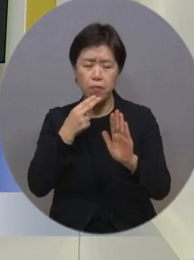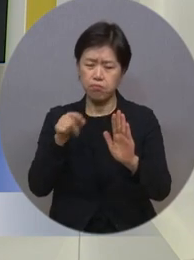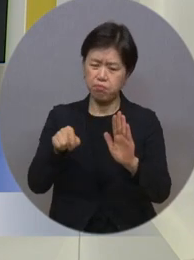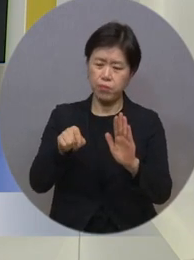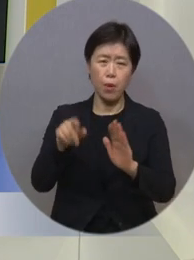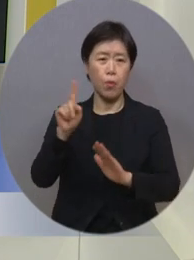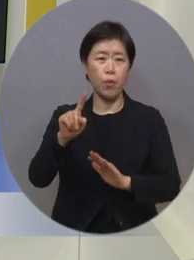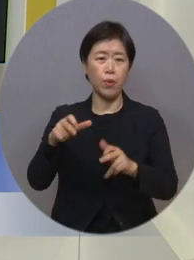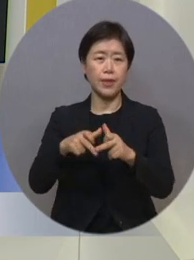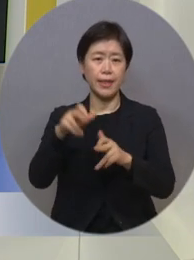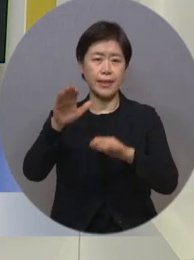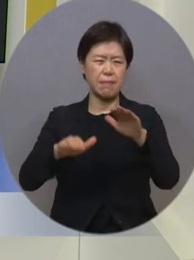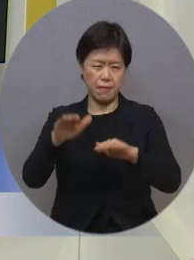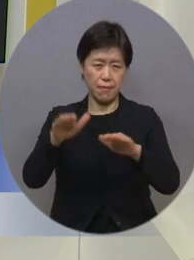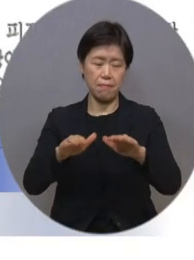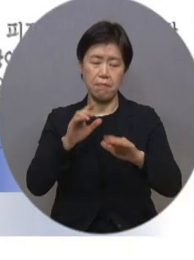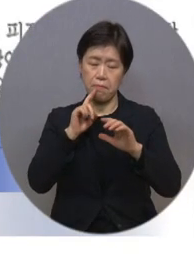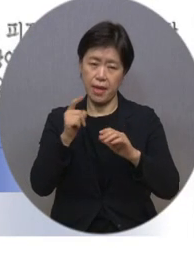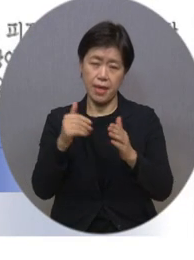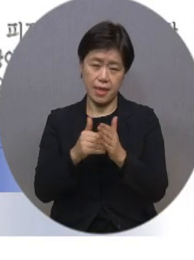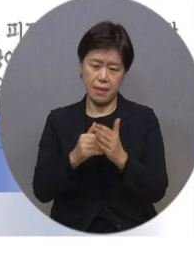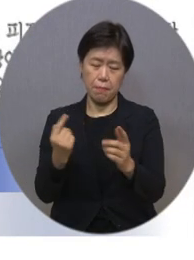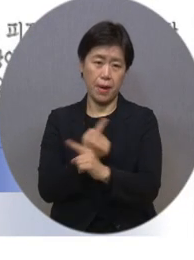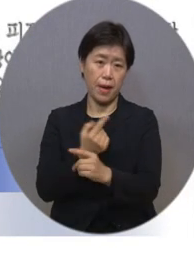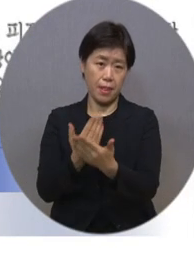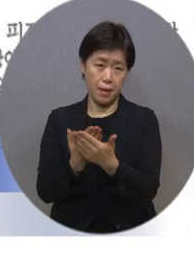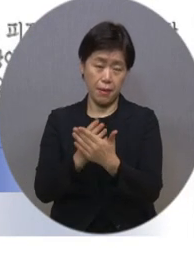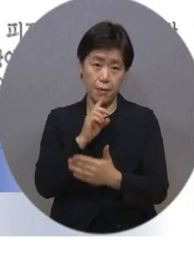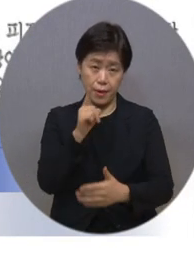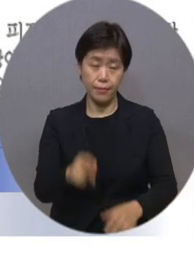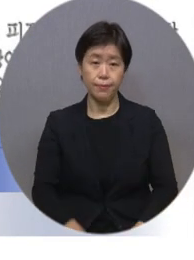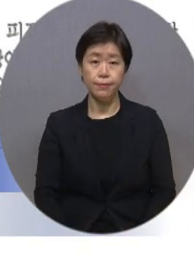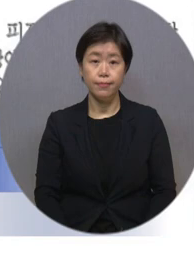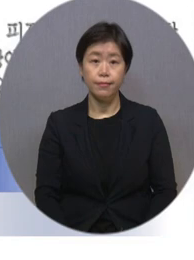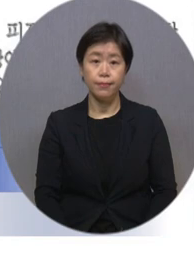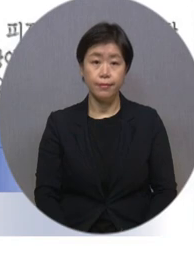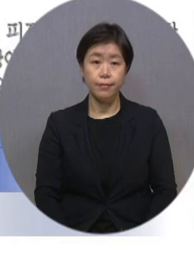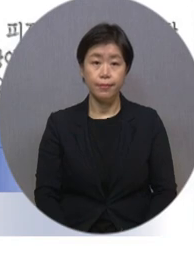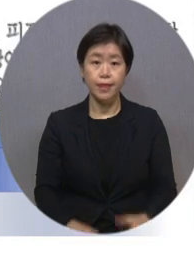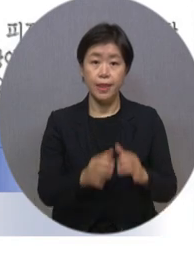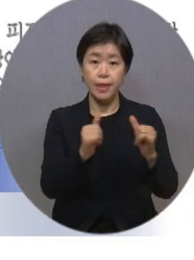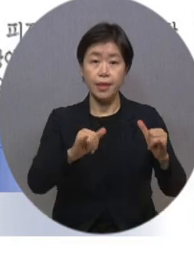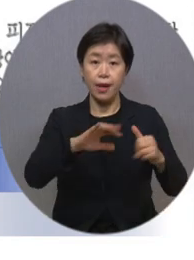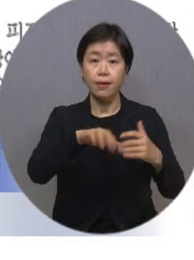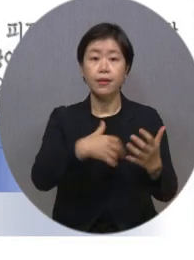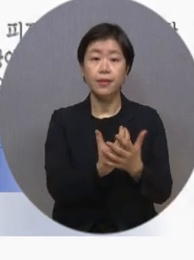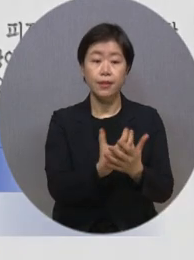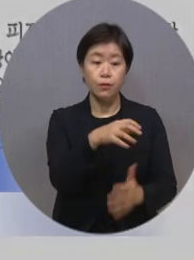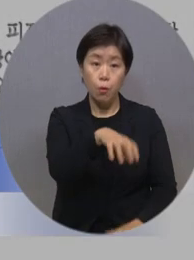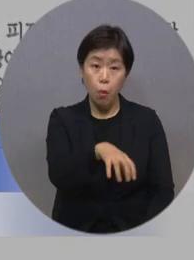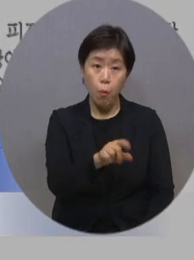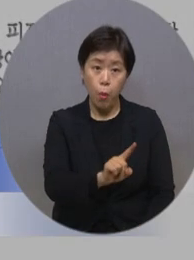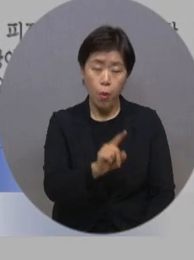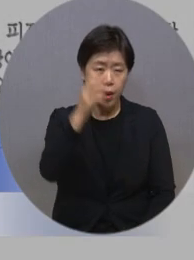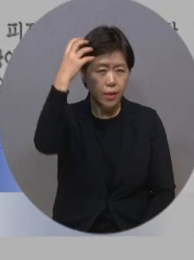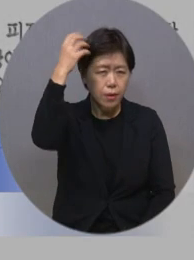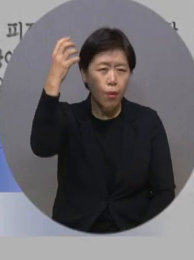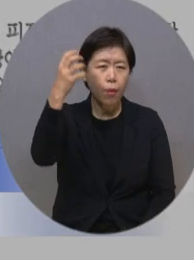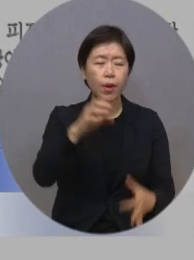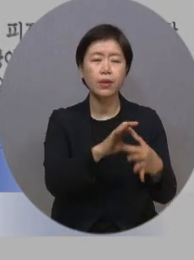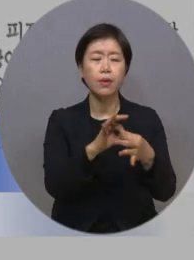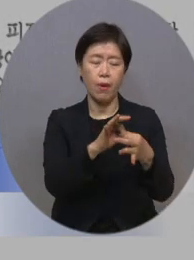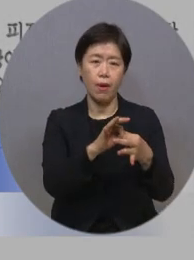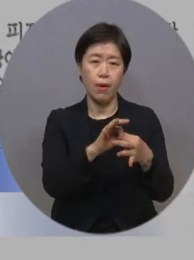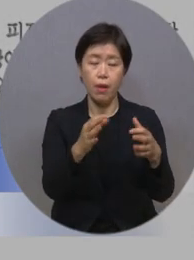개선 권고를 했습니다 특히 인권인은 인사혁신처가 국가기관이라는 점에서 장애인의